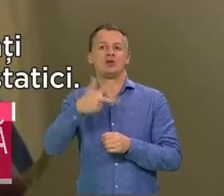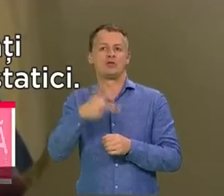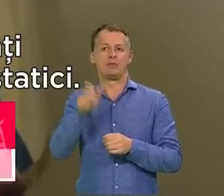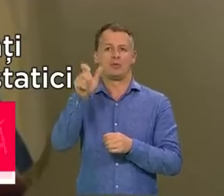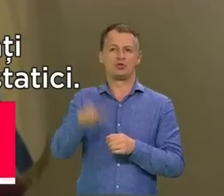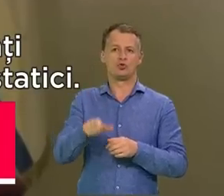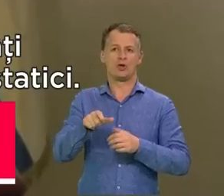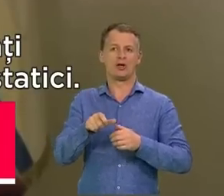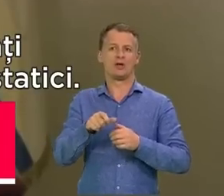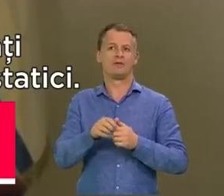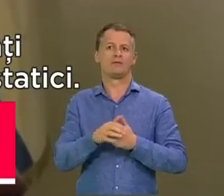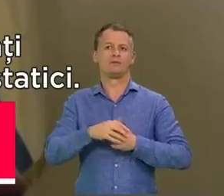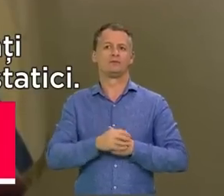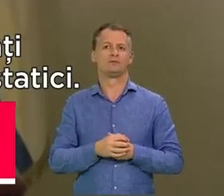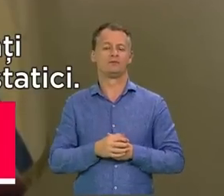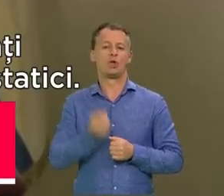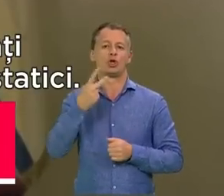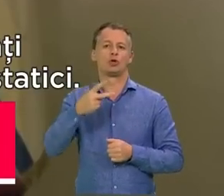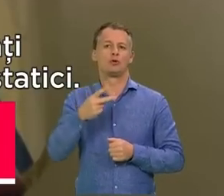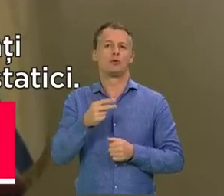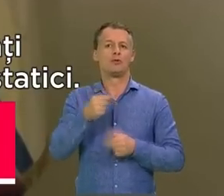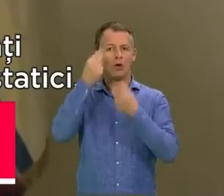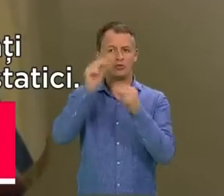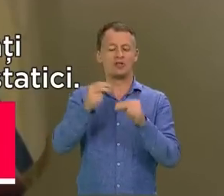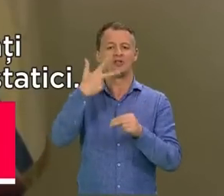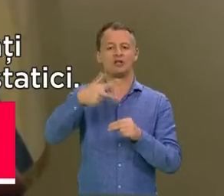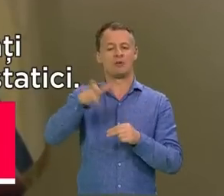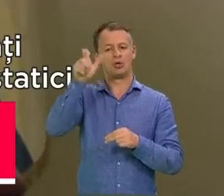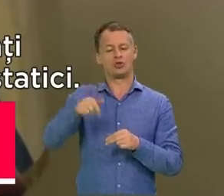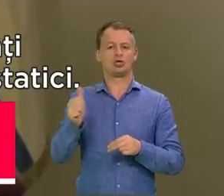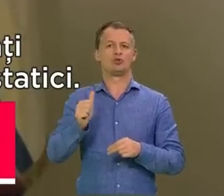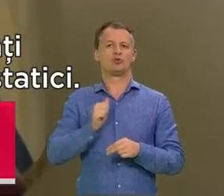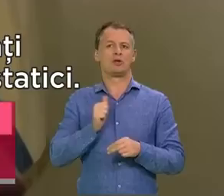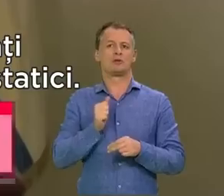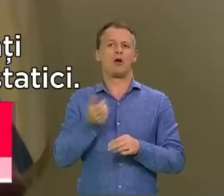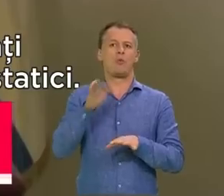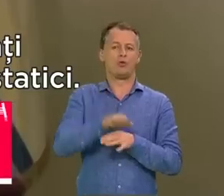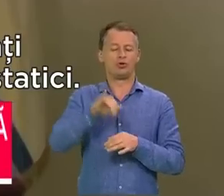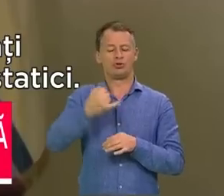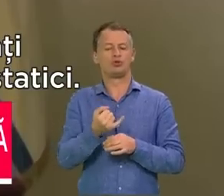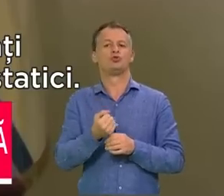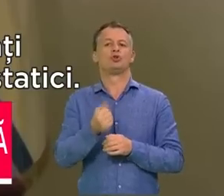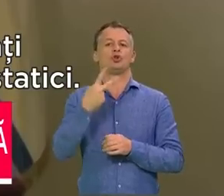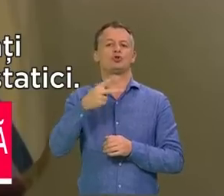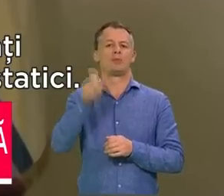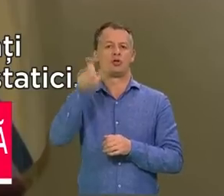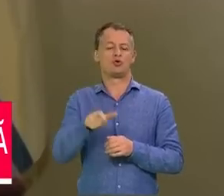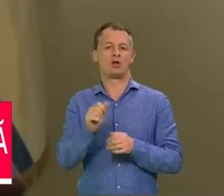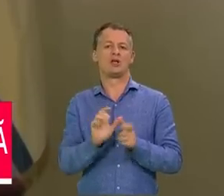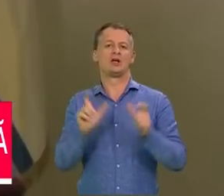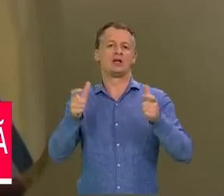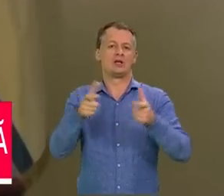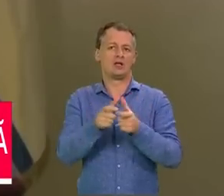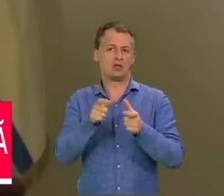da למשפחותיהם של 306 חללי צה"ל ולמשפחותיהם של 203